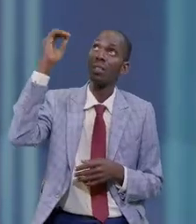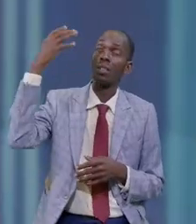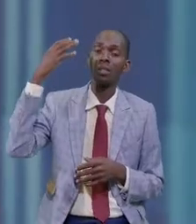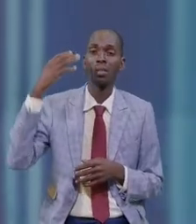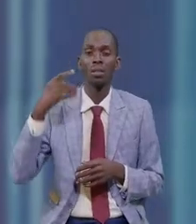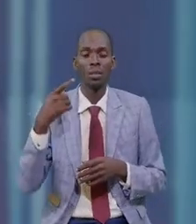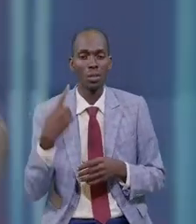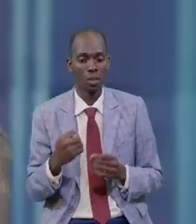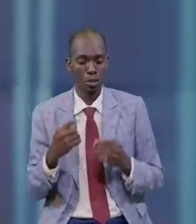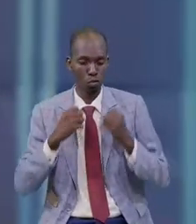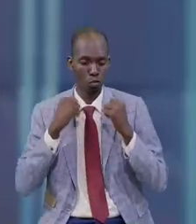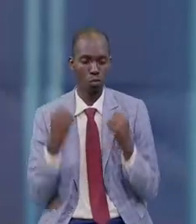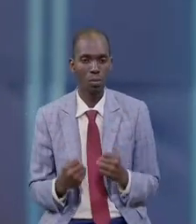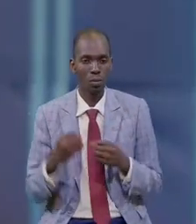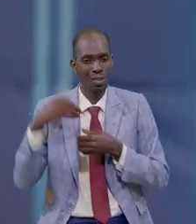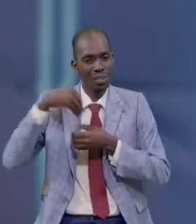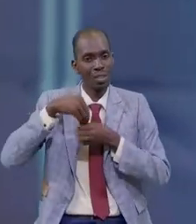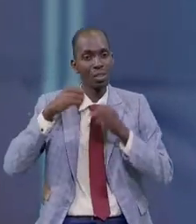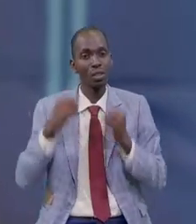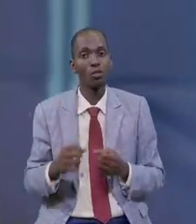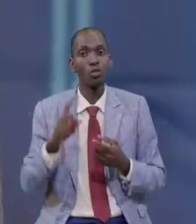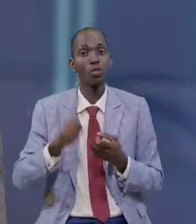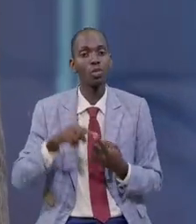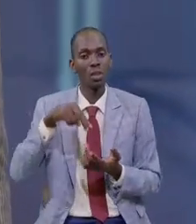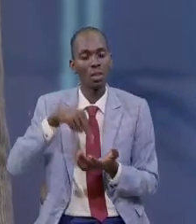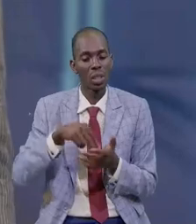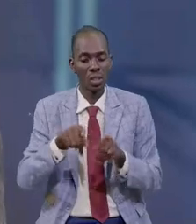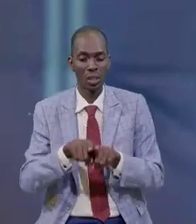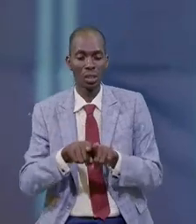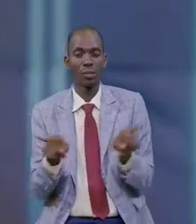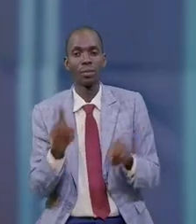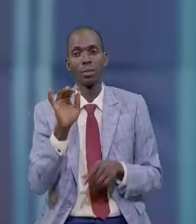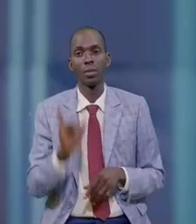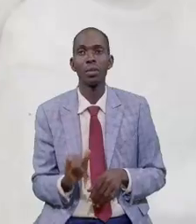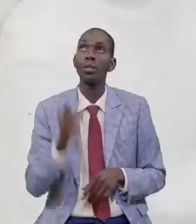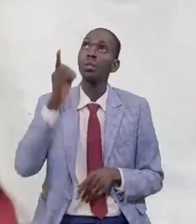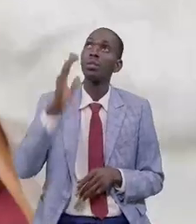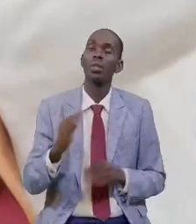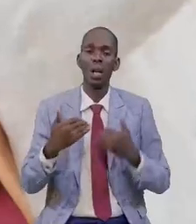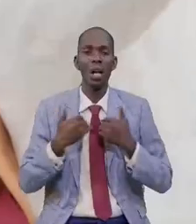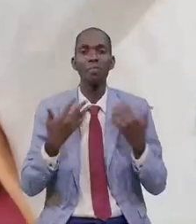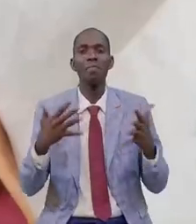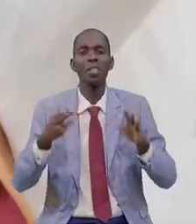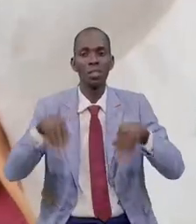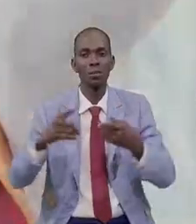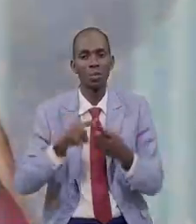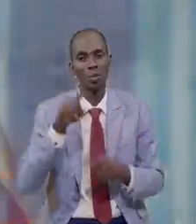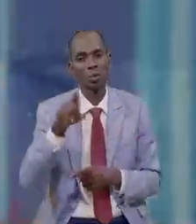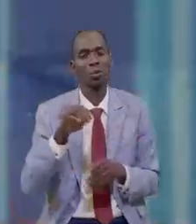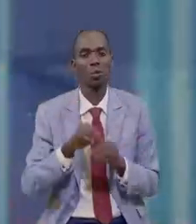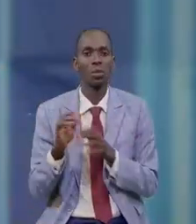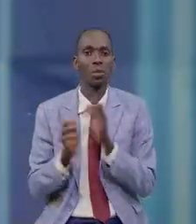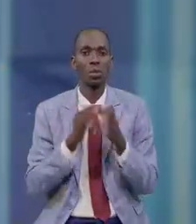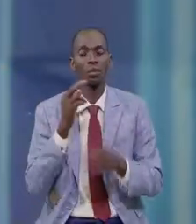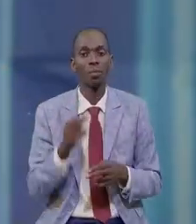force l'énergie intérieure pour vous démarquer Dieu vous l'a déjà donné